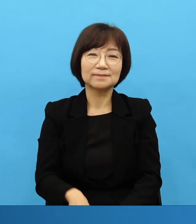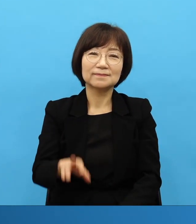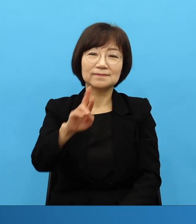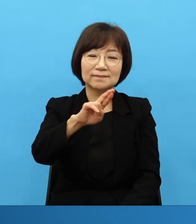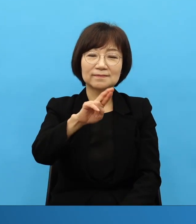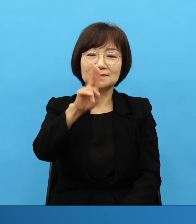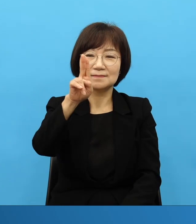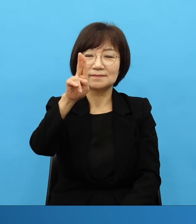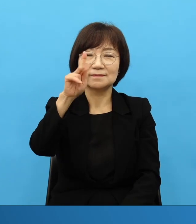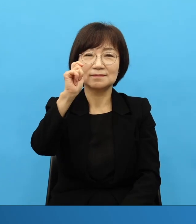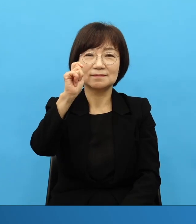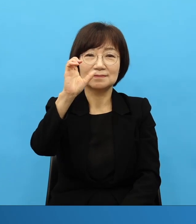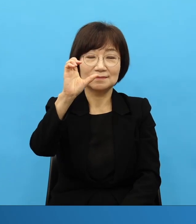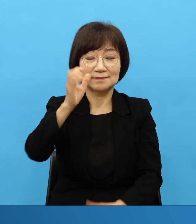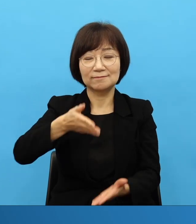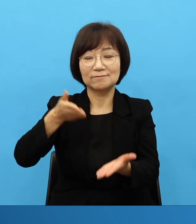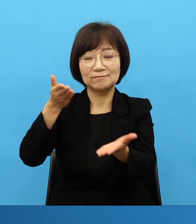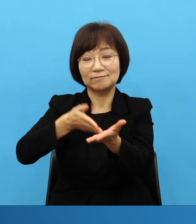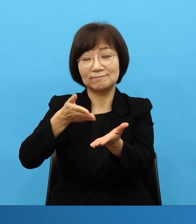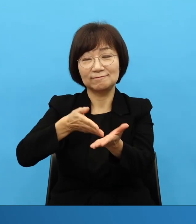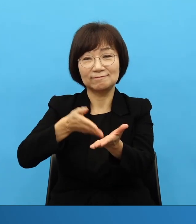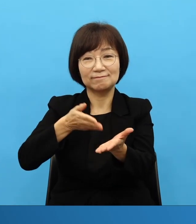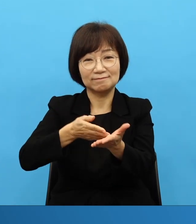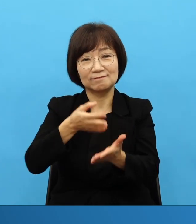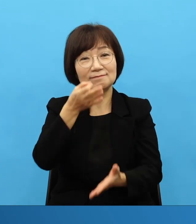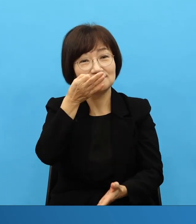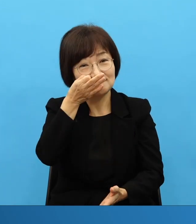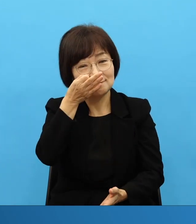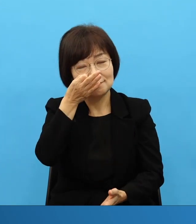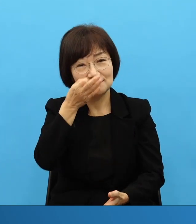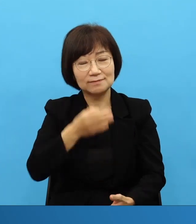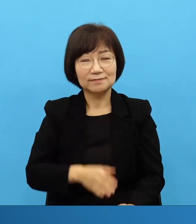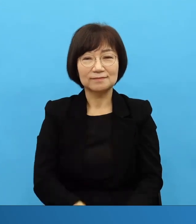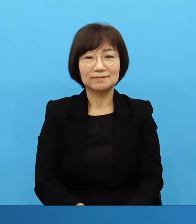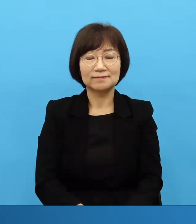RTC 뉴스 시청하도록 하겠습니다. Well, watch the RTC news.